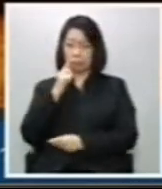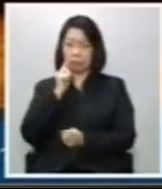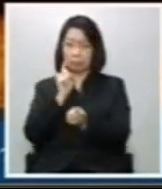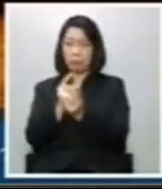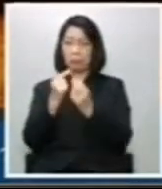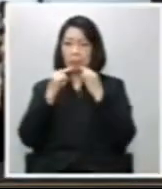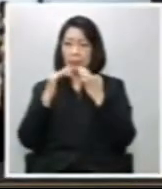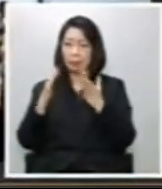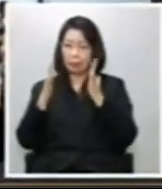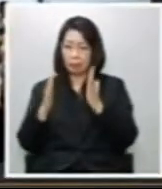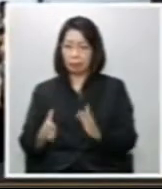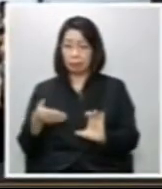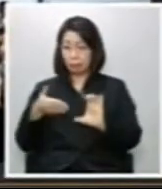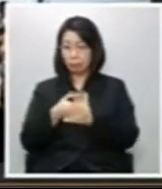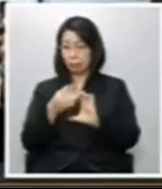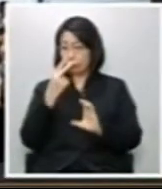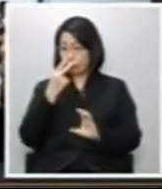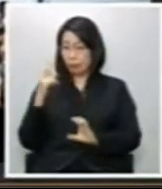ที่สองค่ะ